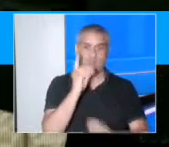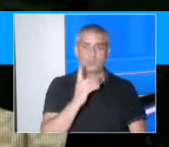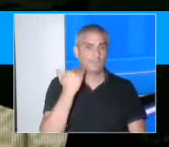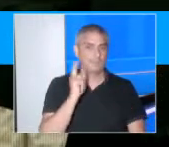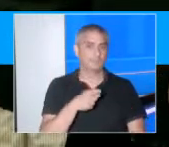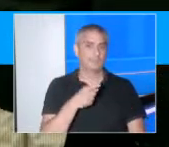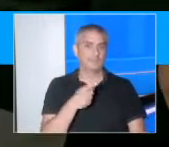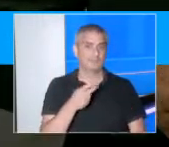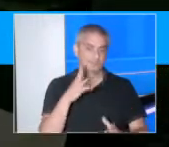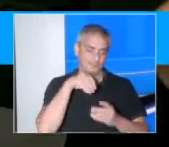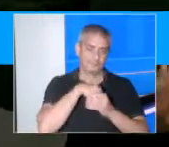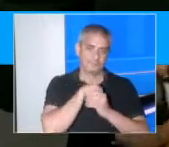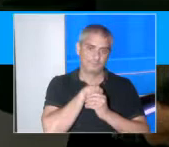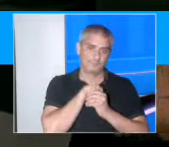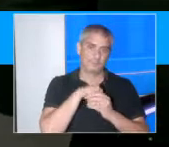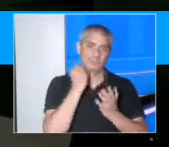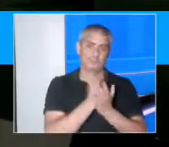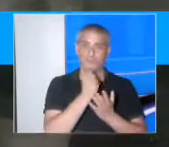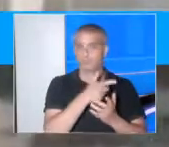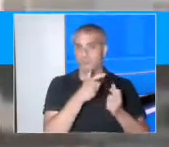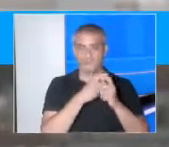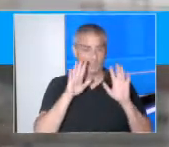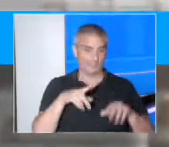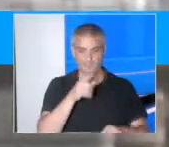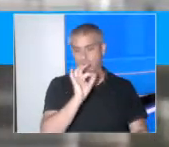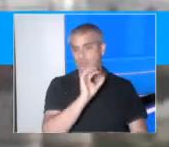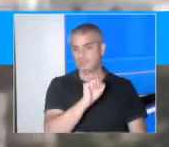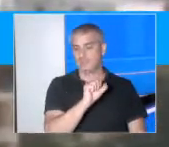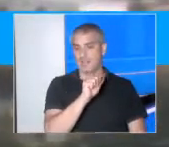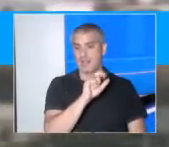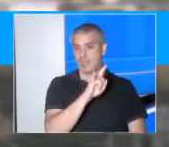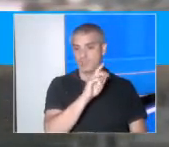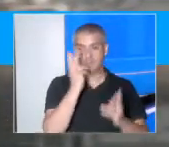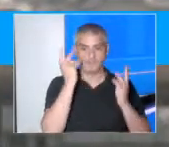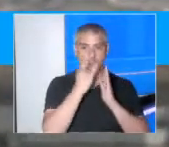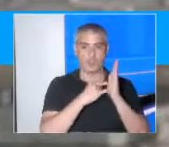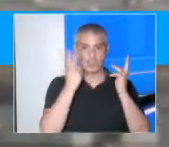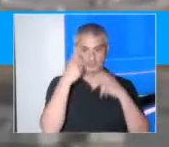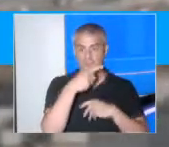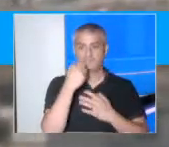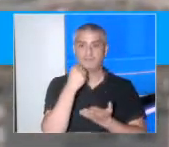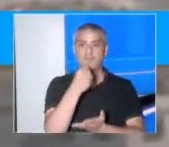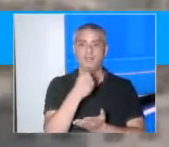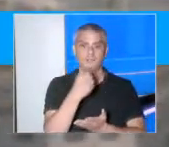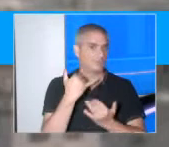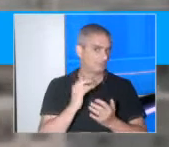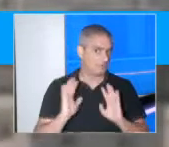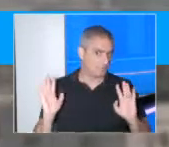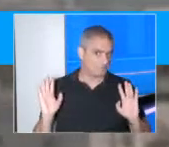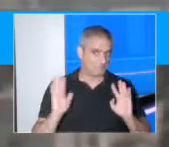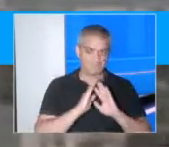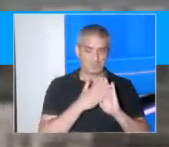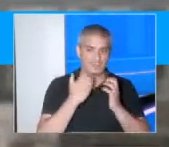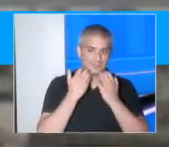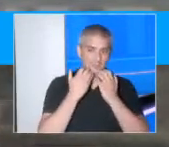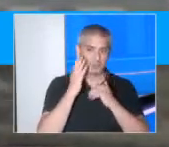אמור להיות כרוך באישור של רע"מ, וספציפית של סעיד אלחרומי בחוק ההסדרים ובתקציב, אז עכשיו בעצם כל